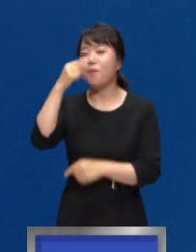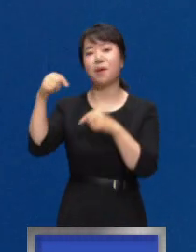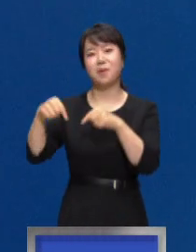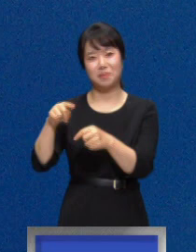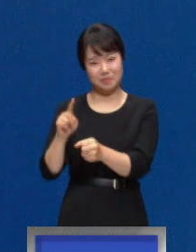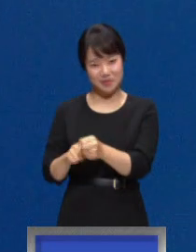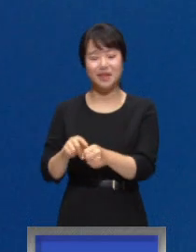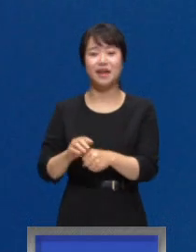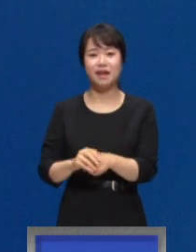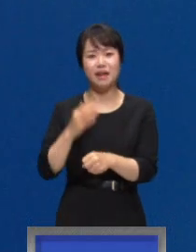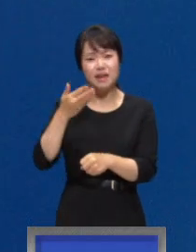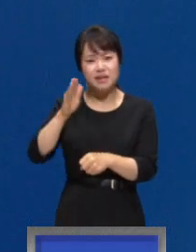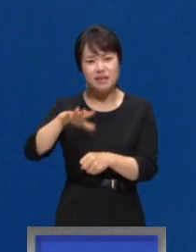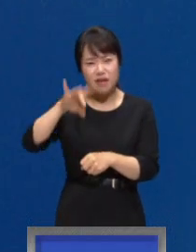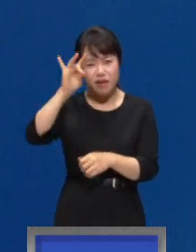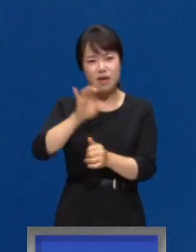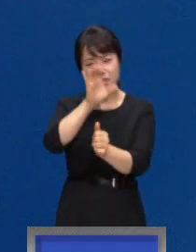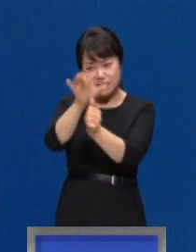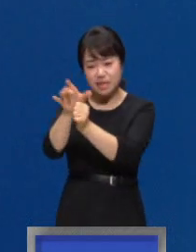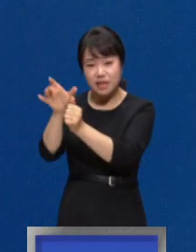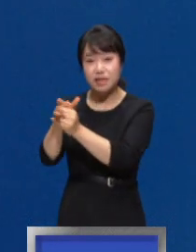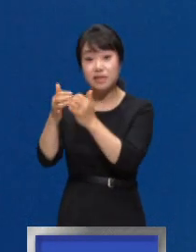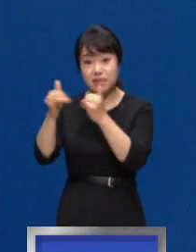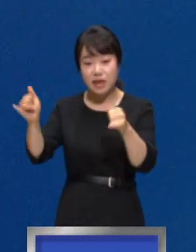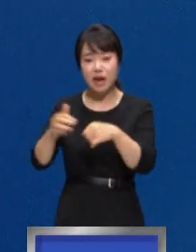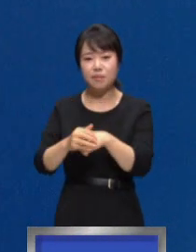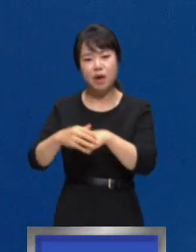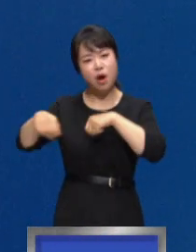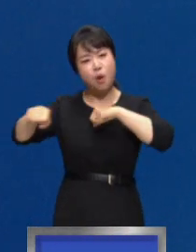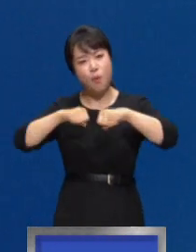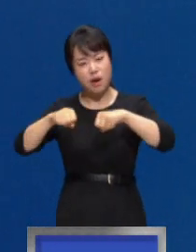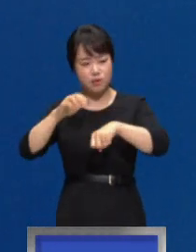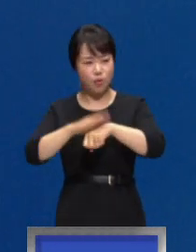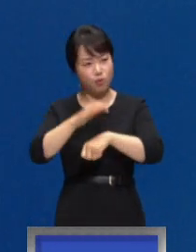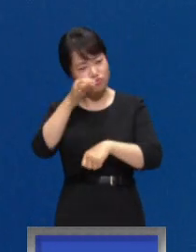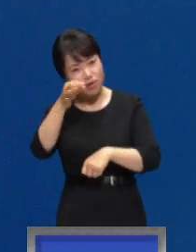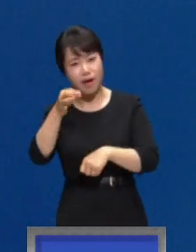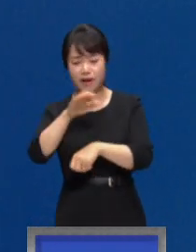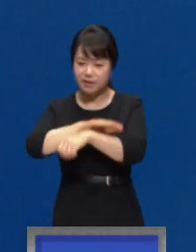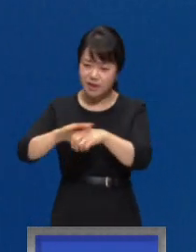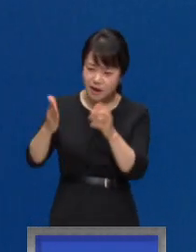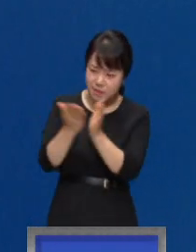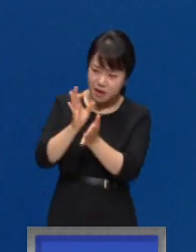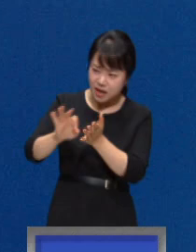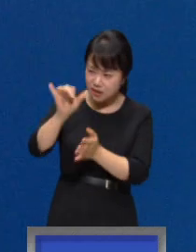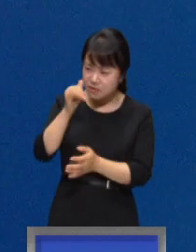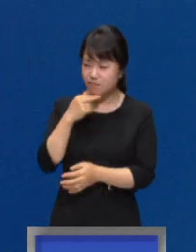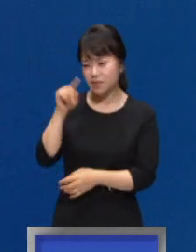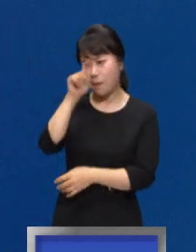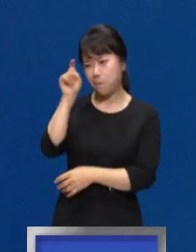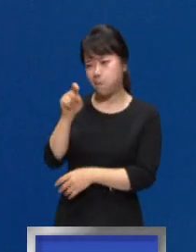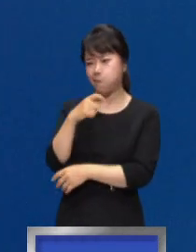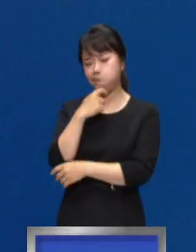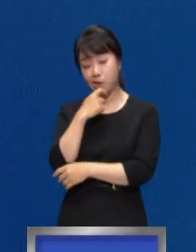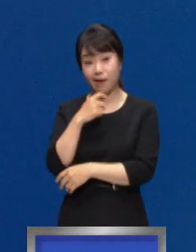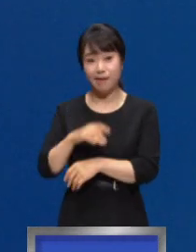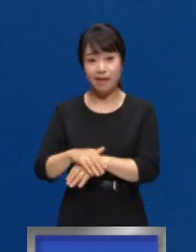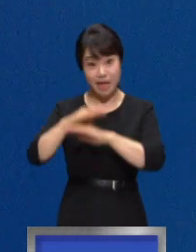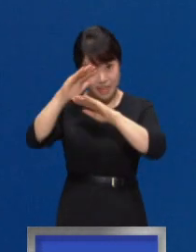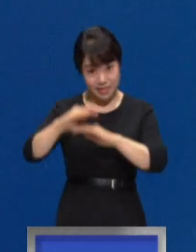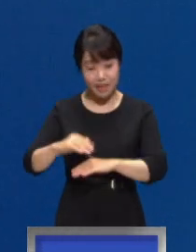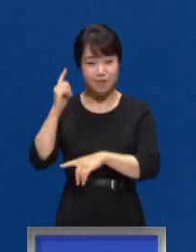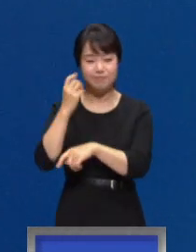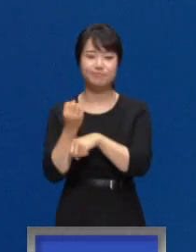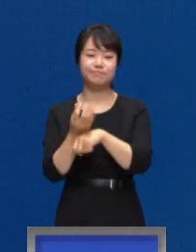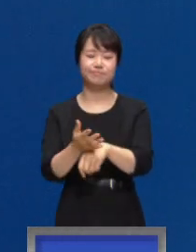건데요. 네, 그러나 이 선출직 기초의원들이 받는 의정활동비가 제대로 쓰여지고 있는지도 의문입니다. 네, 이와 관련된